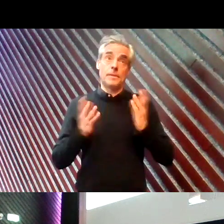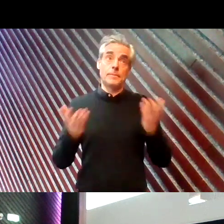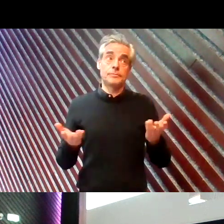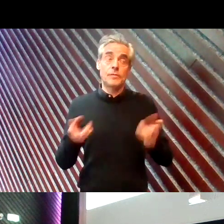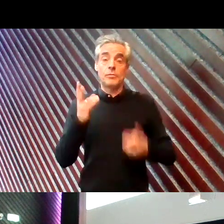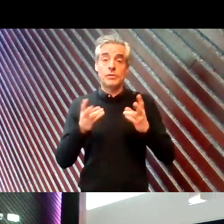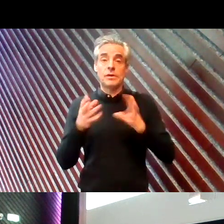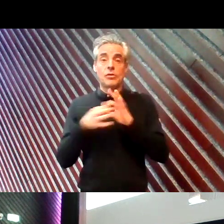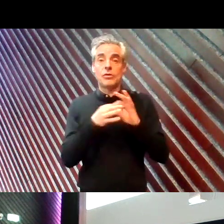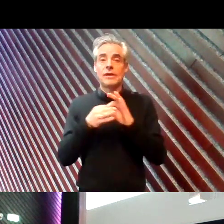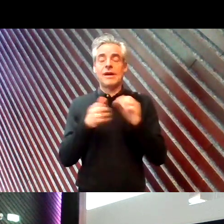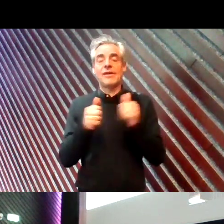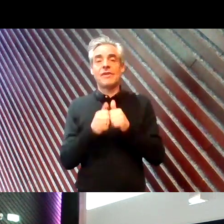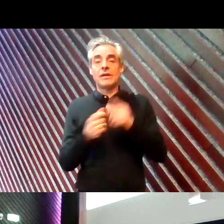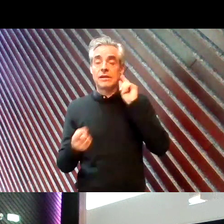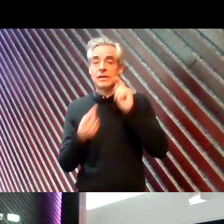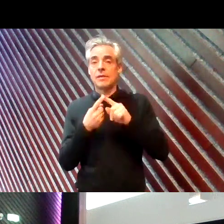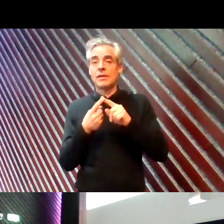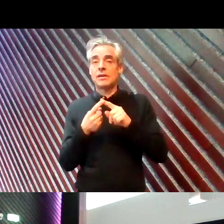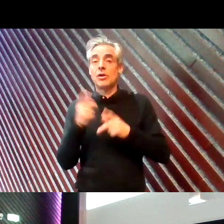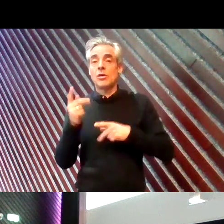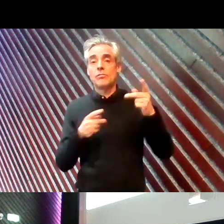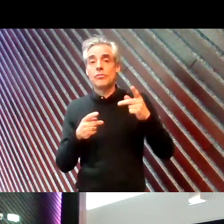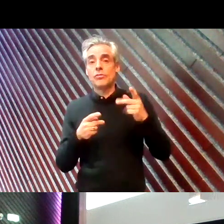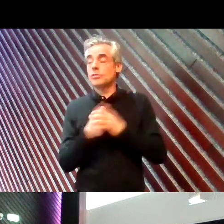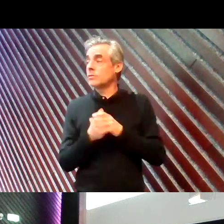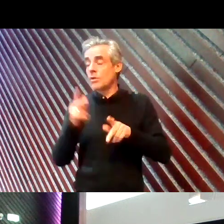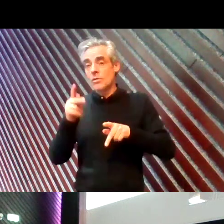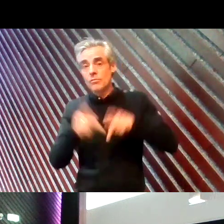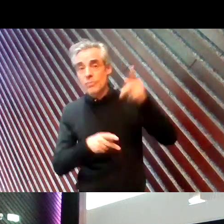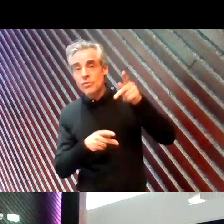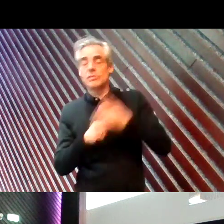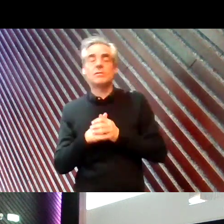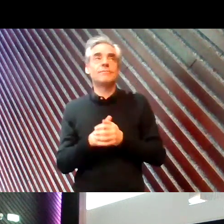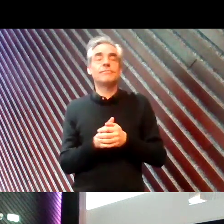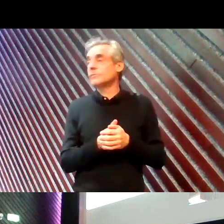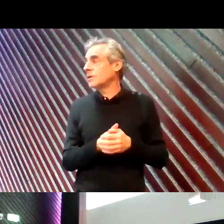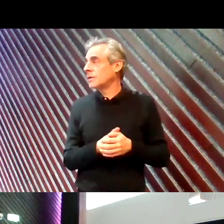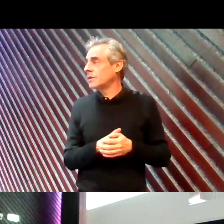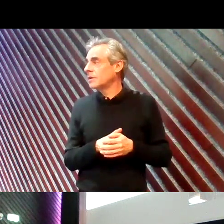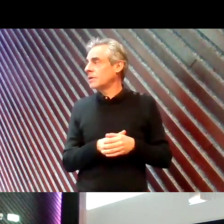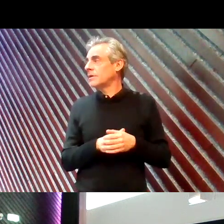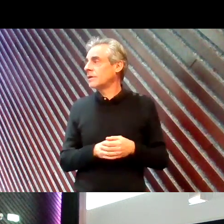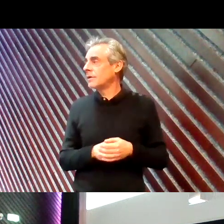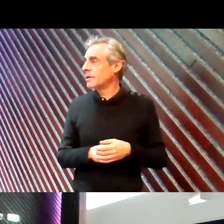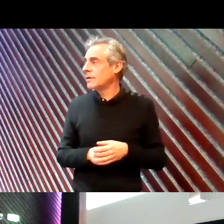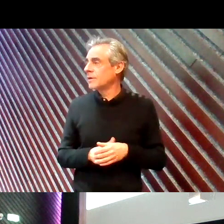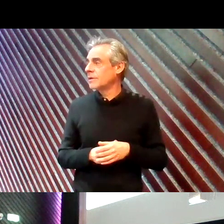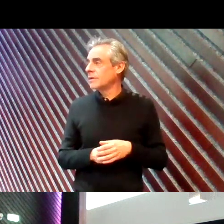'être en lien avec des thématiques vers plus de reprise en tout cas de plus de reprise c'est vrai que le masque c'est